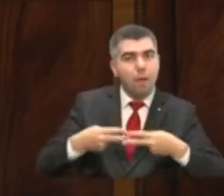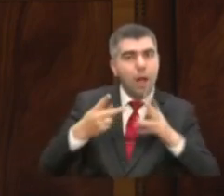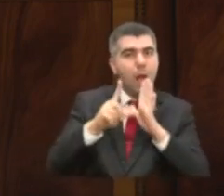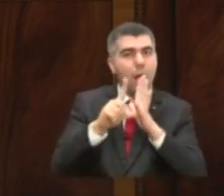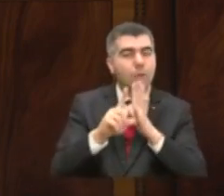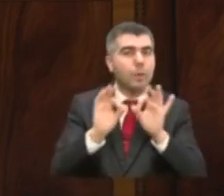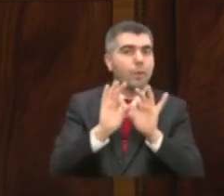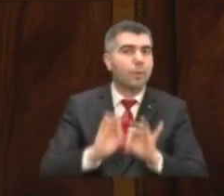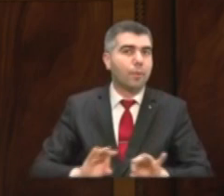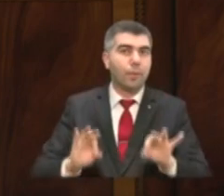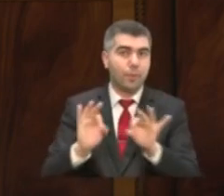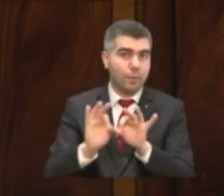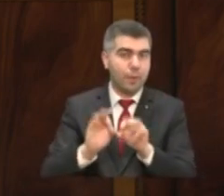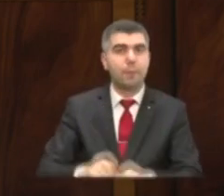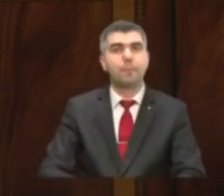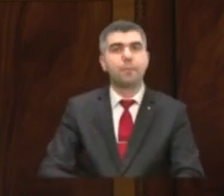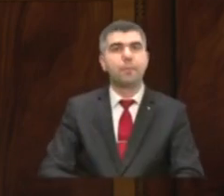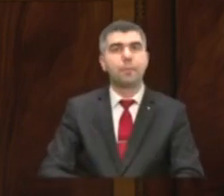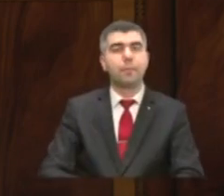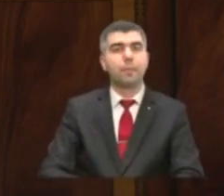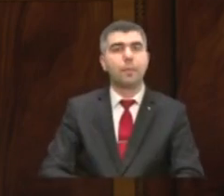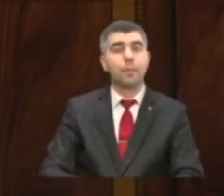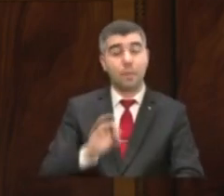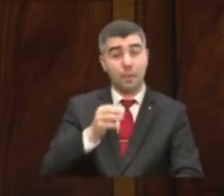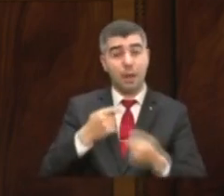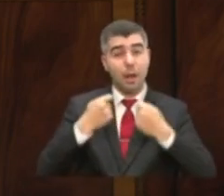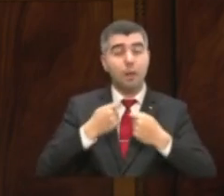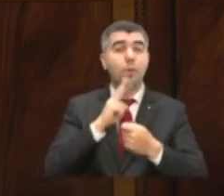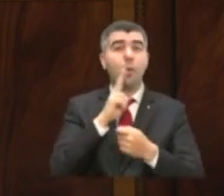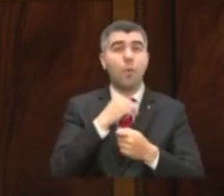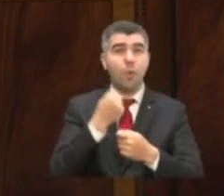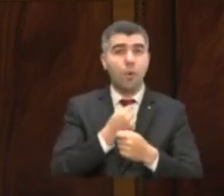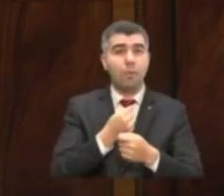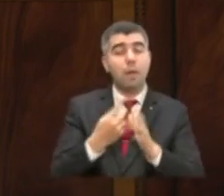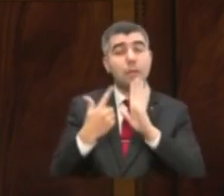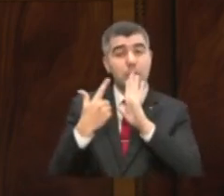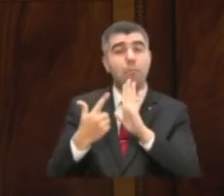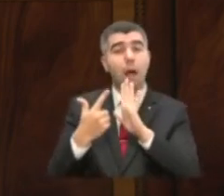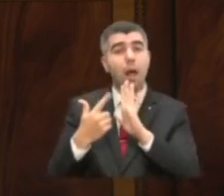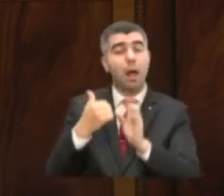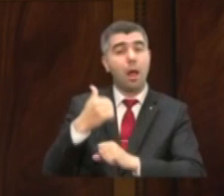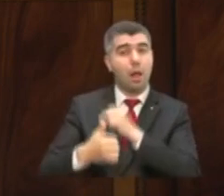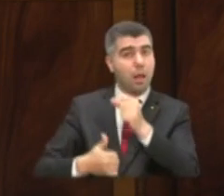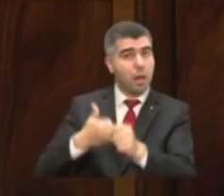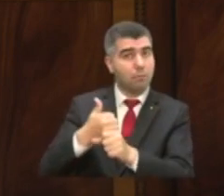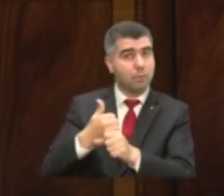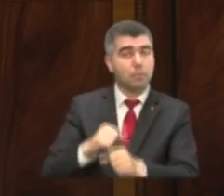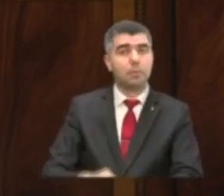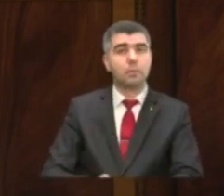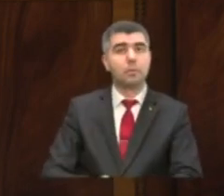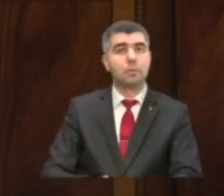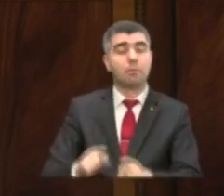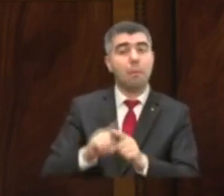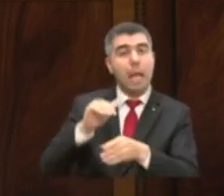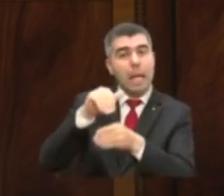له. سيد رئيس الحكومة، يمكن وانتم تتحملوا مسؤولية هذه 7 سنوات وليست سنتان. الحزب